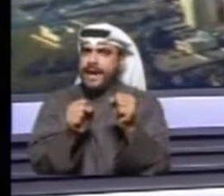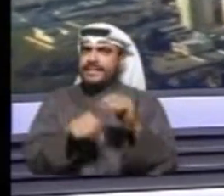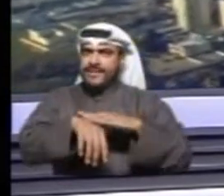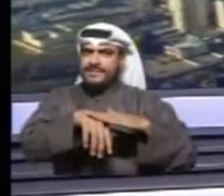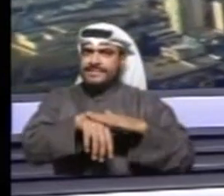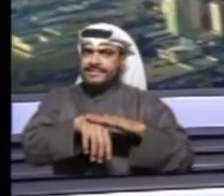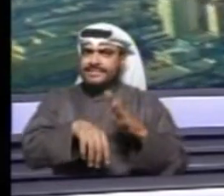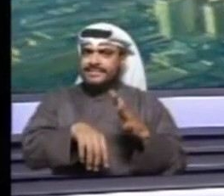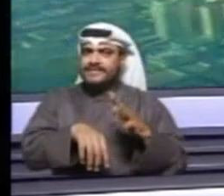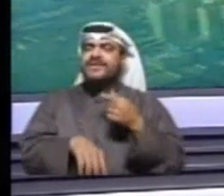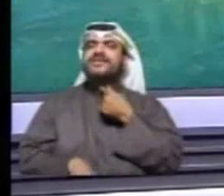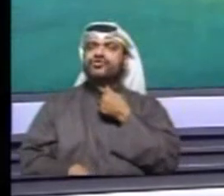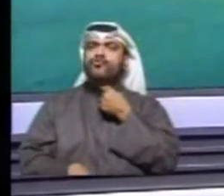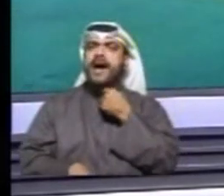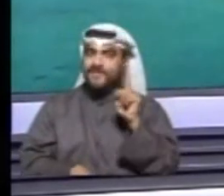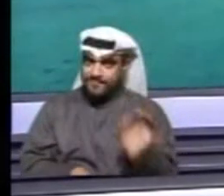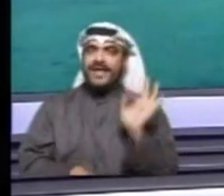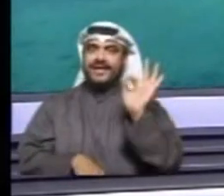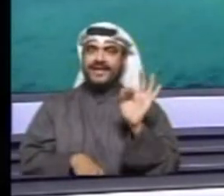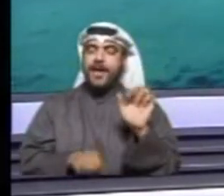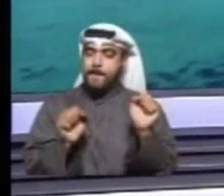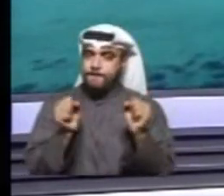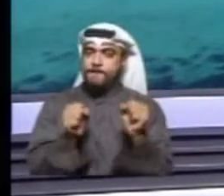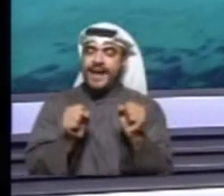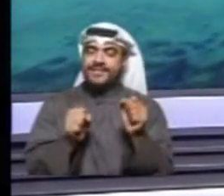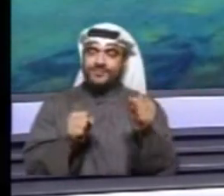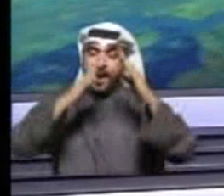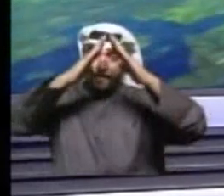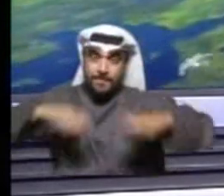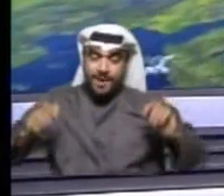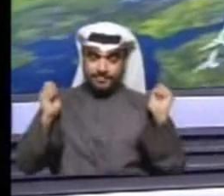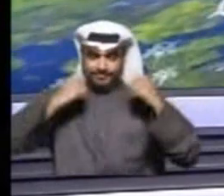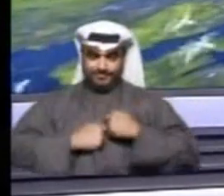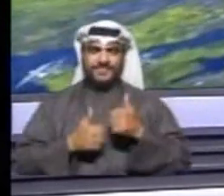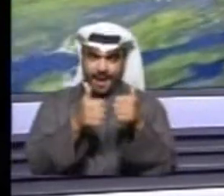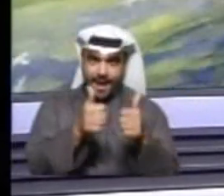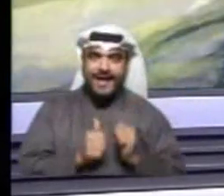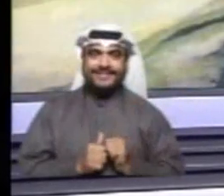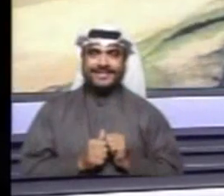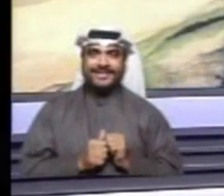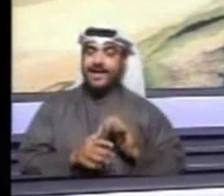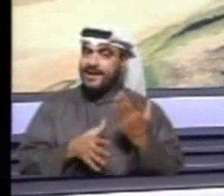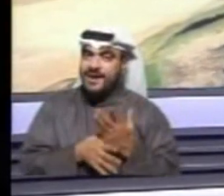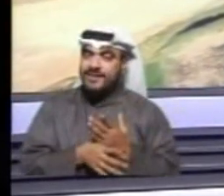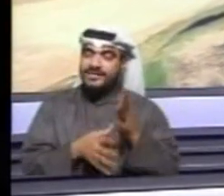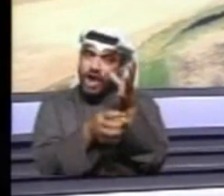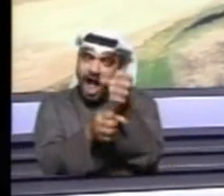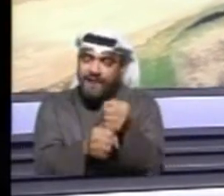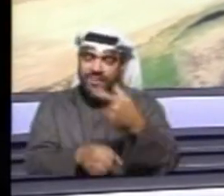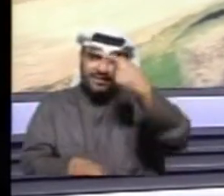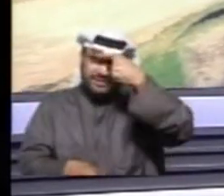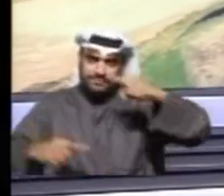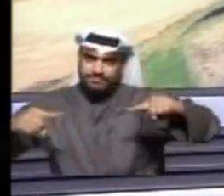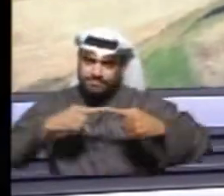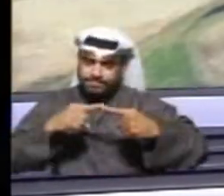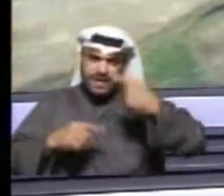بإذن الله، طبعا راح يكون في يوم الجمعة مع قلبة الهواء إلى شمالي غربي، أجواء مشمسة في معظم الوقت، والرياح سرعتها من 10 إلى 24 كيلومتر